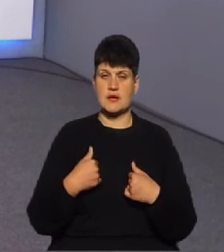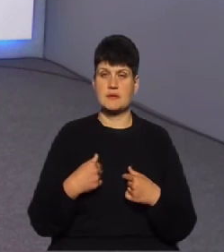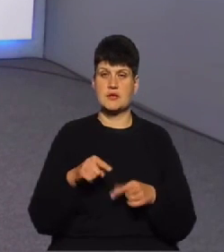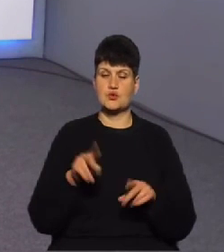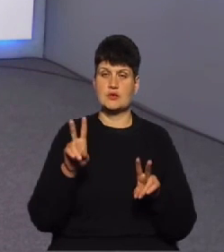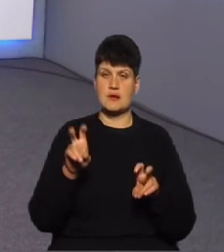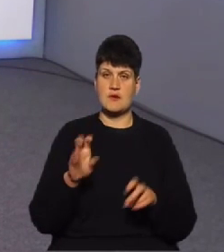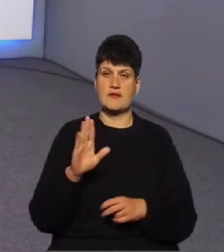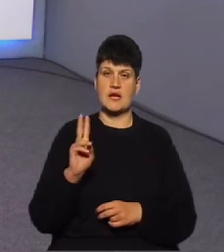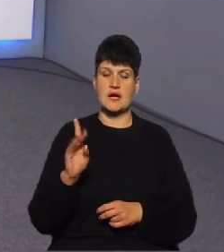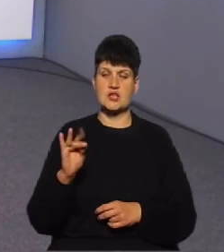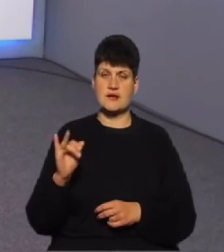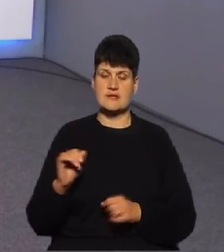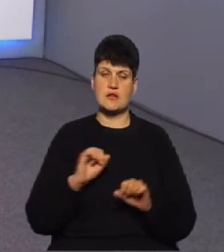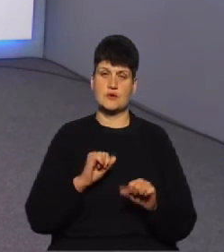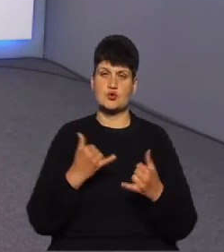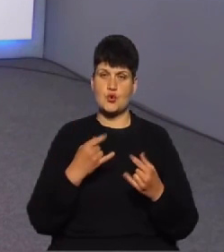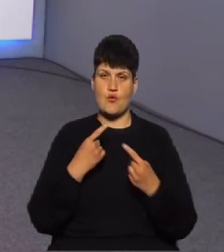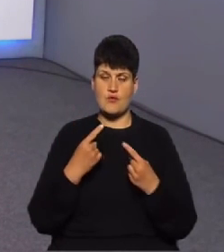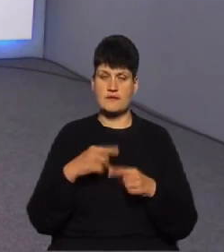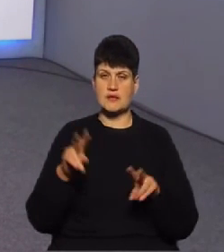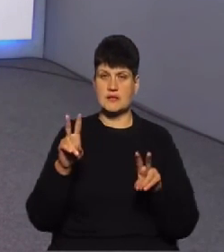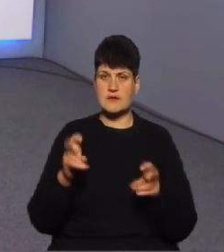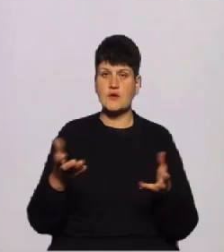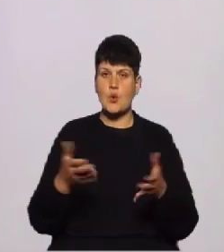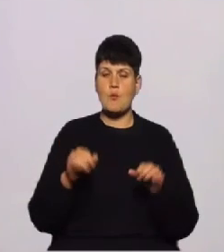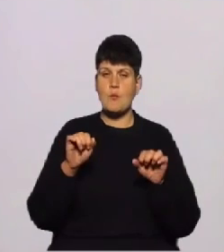Карчевський, адвокат, сьогодні говорив з нами на тему, в якому правовому полі